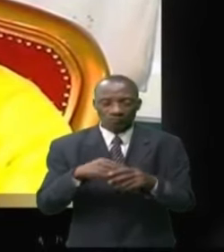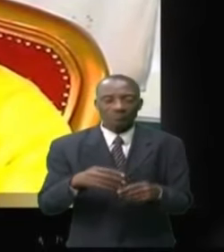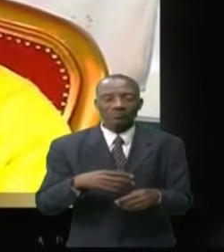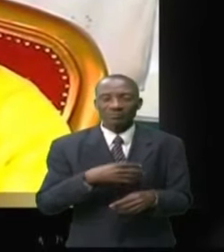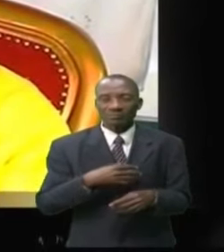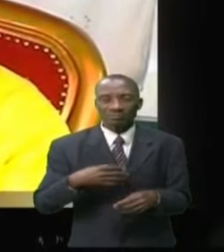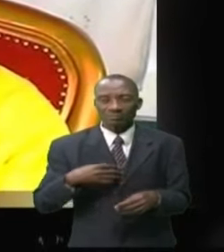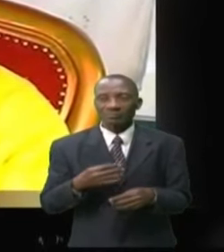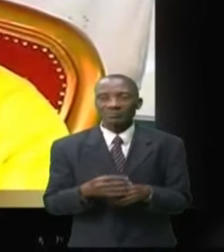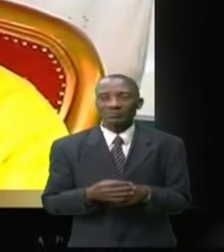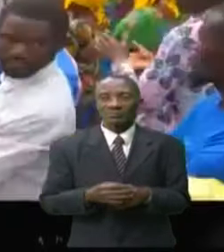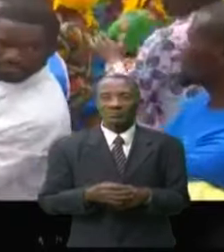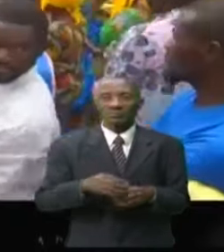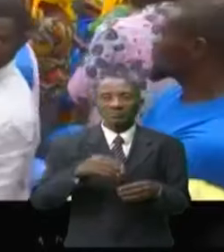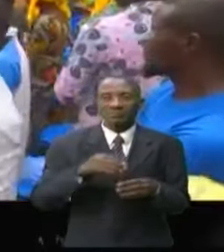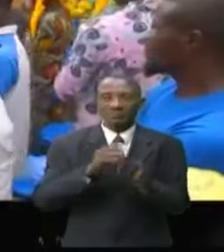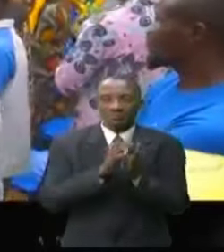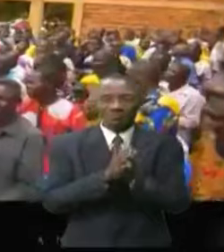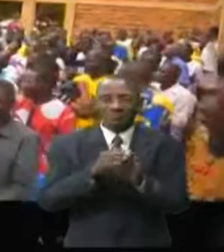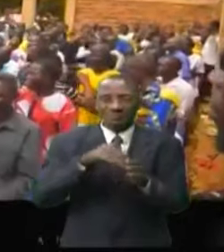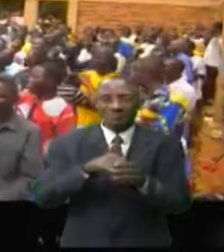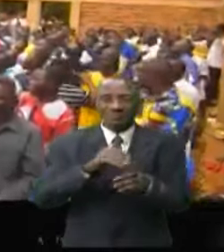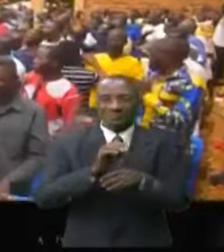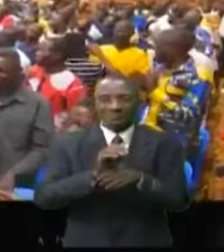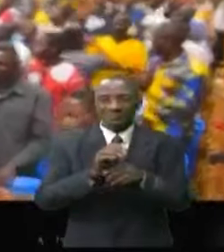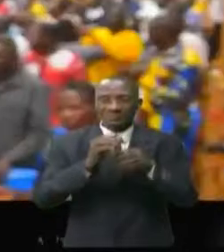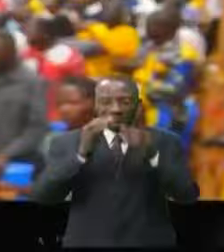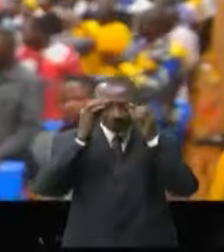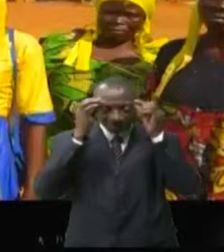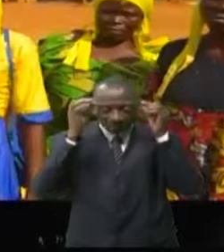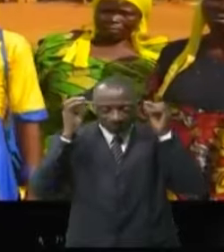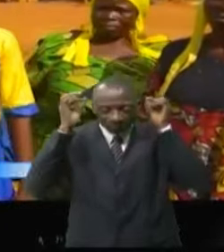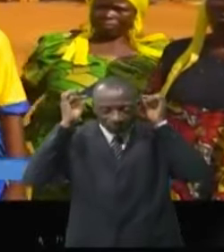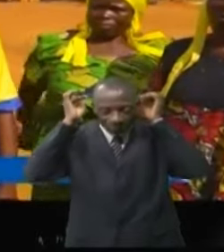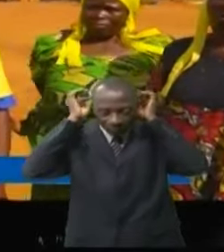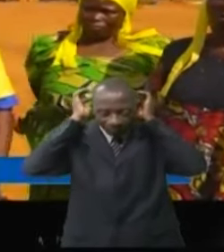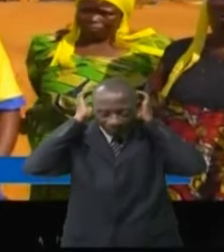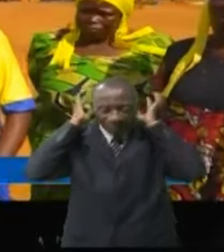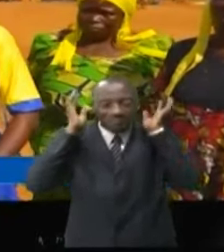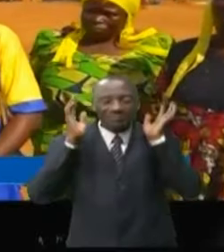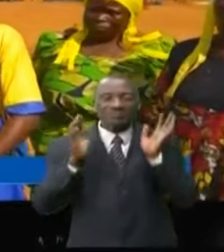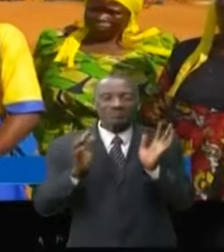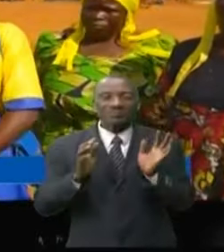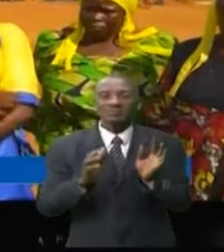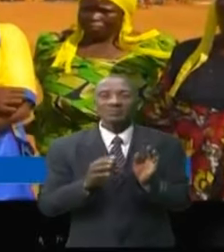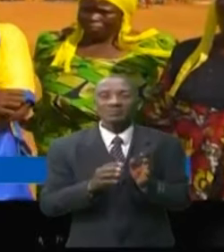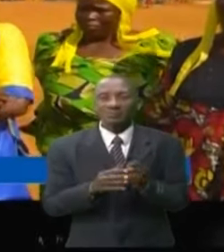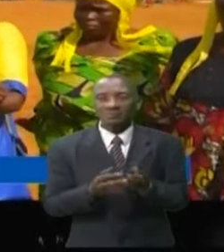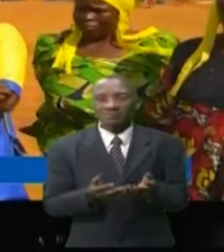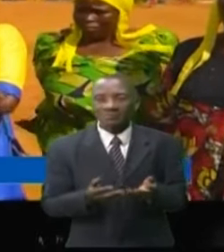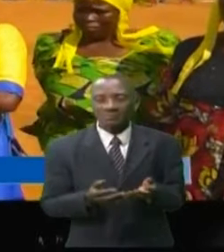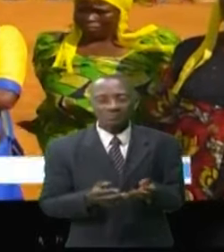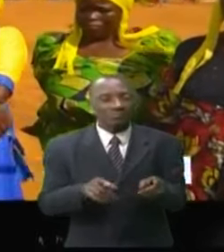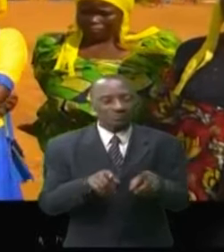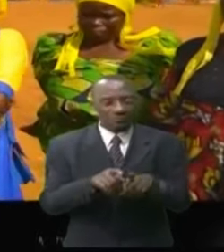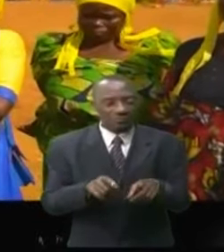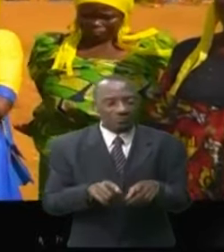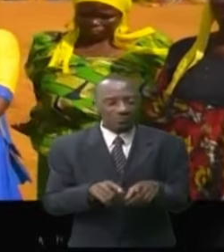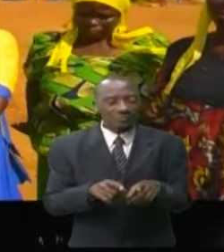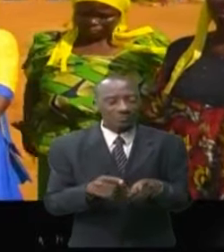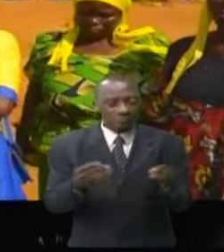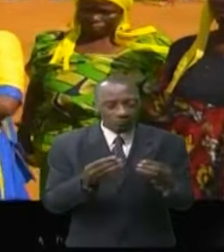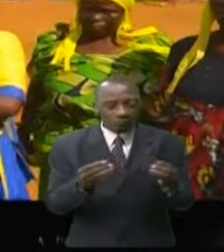n moemi chef spirituel de l'église bdek et président national de du parti politique